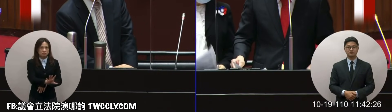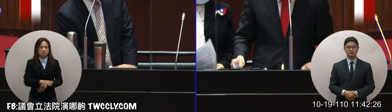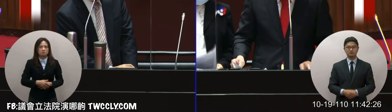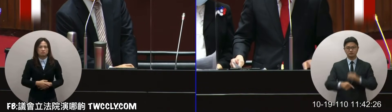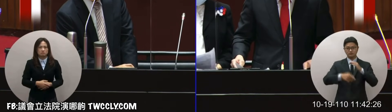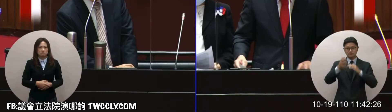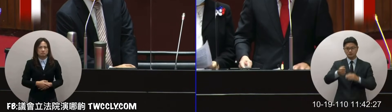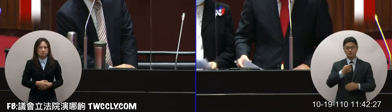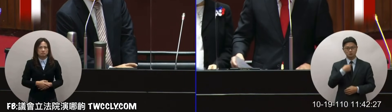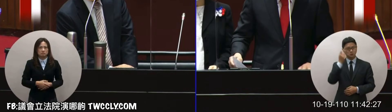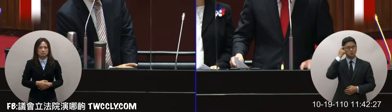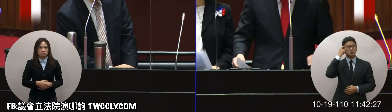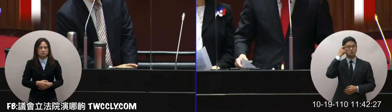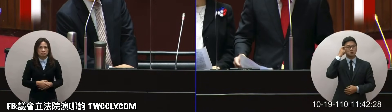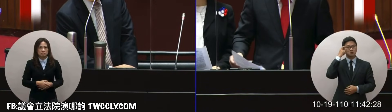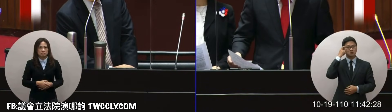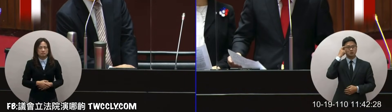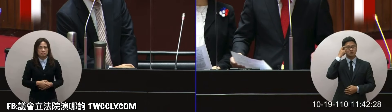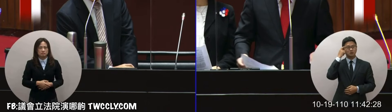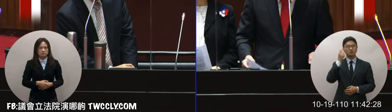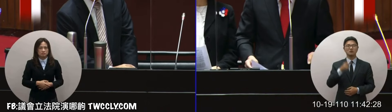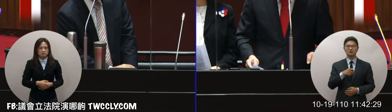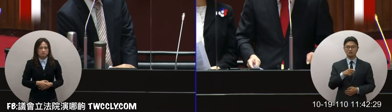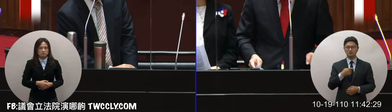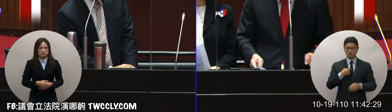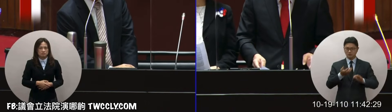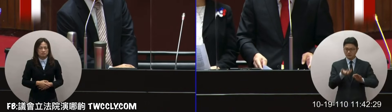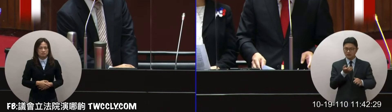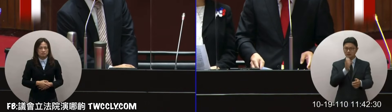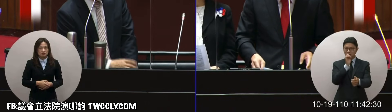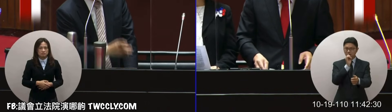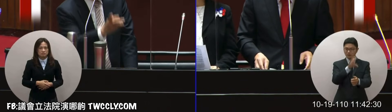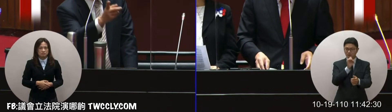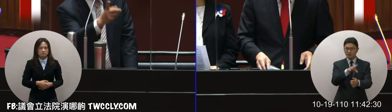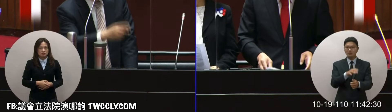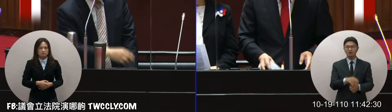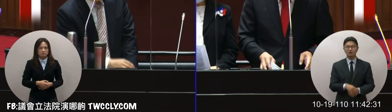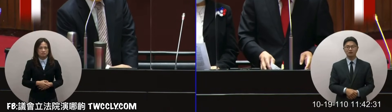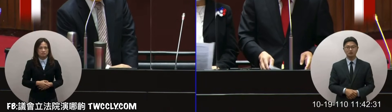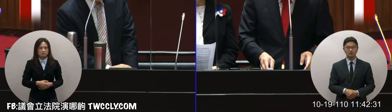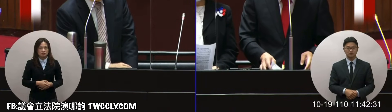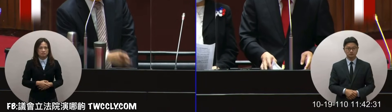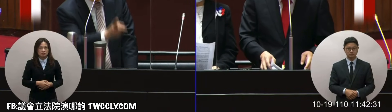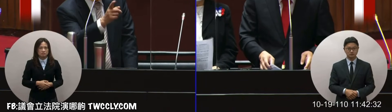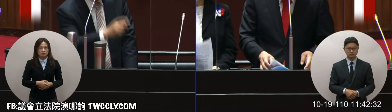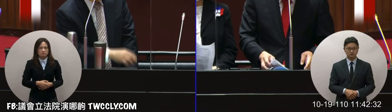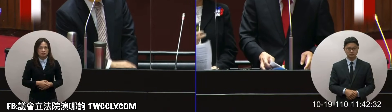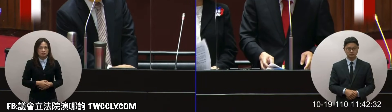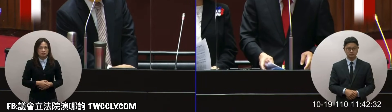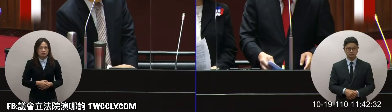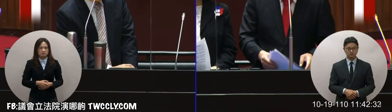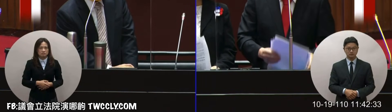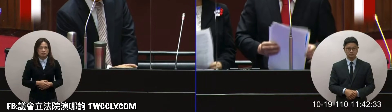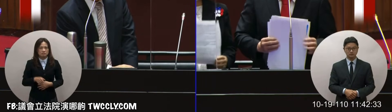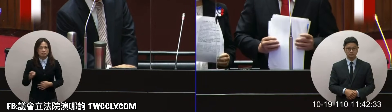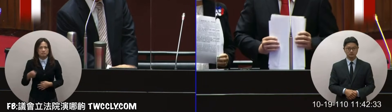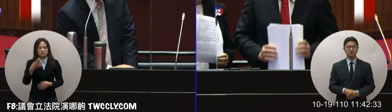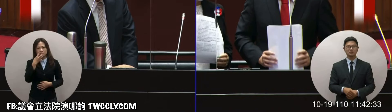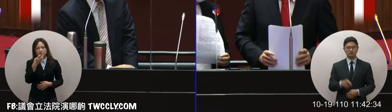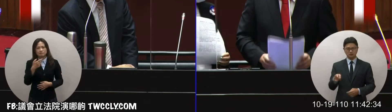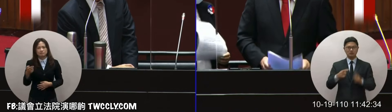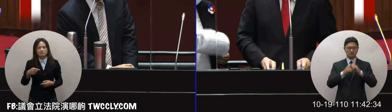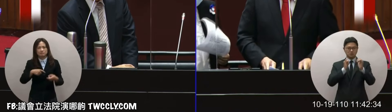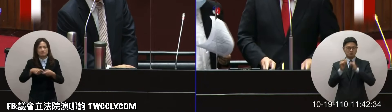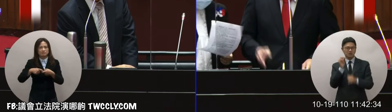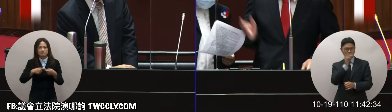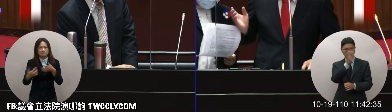想今天哦。啊，本席要求的这些，你大致啊， 都让国人， 都让国人看得很清楚，